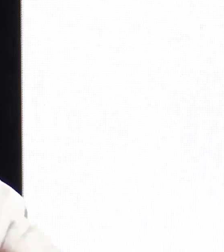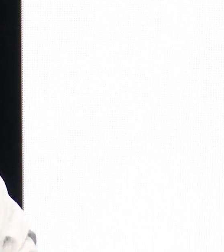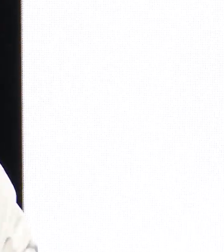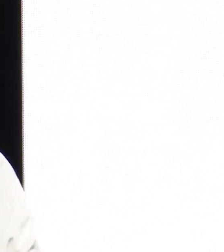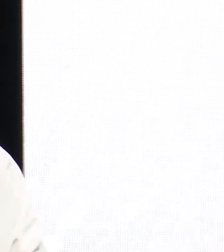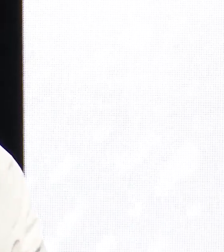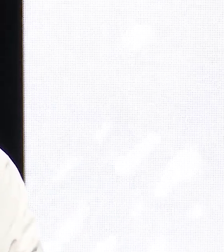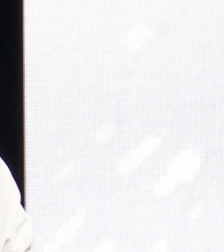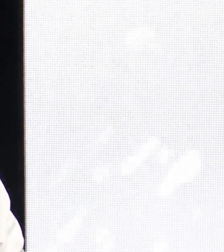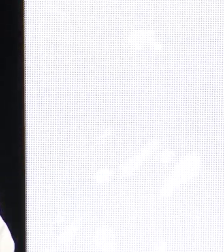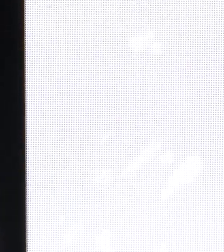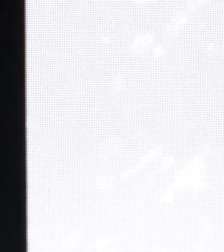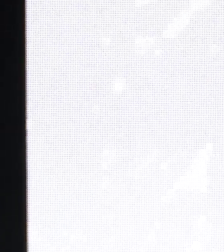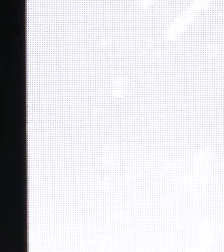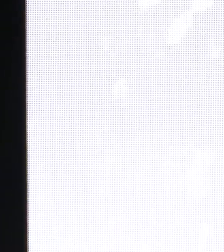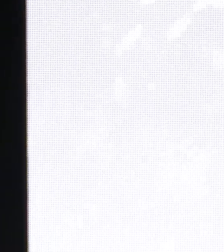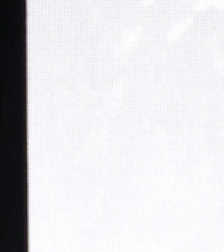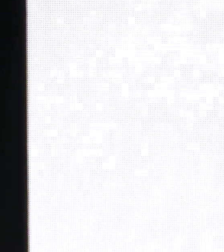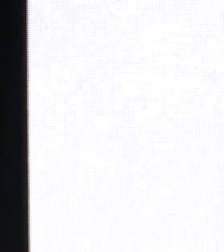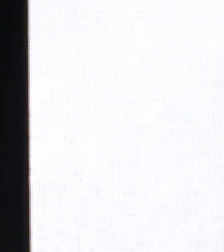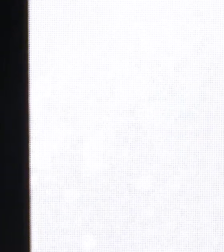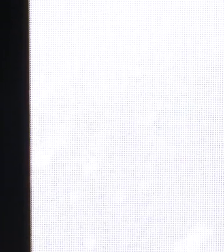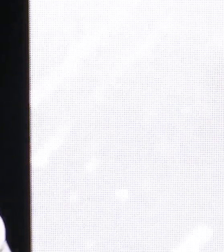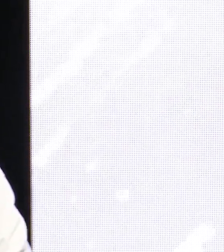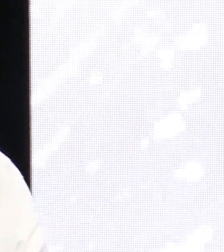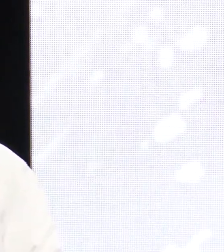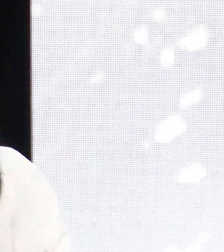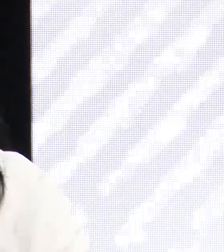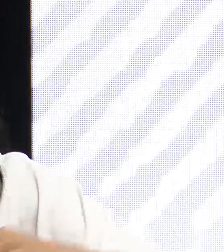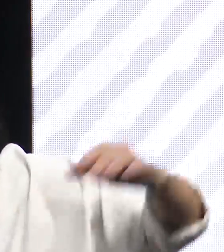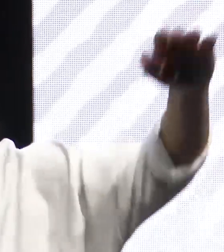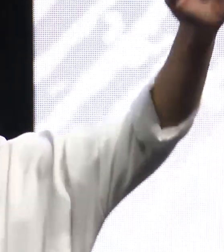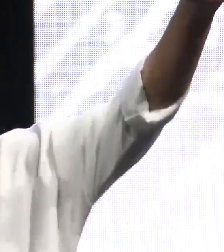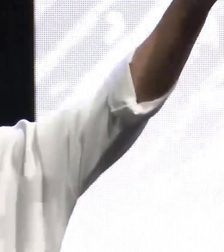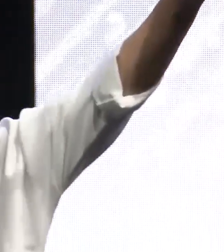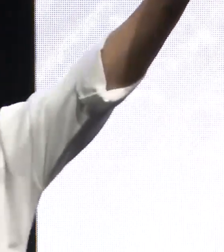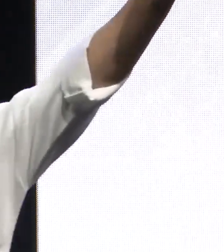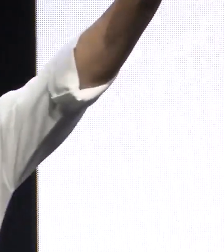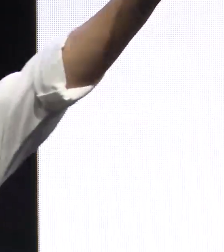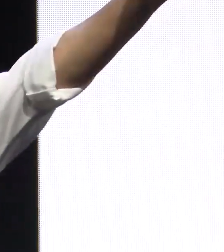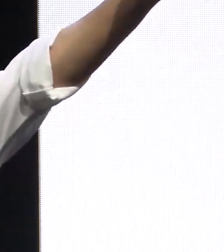ini doa kami, ini kerinduan kami.